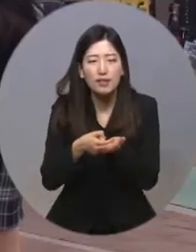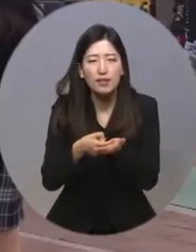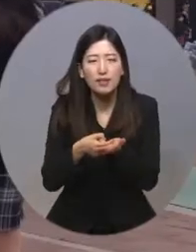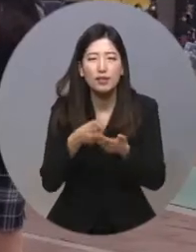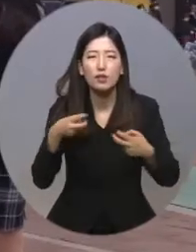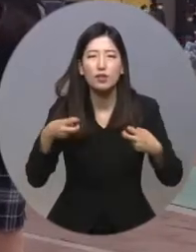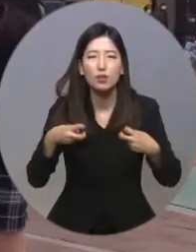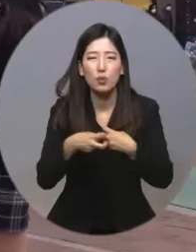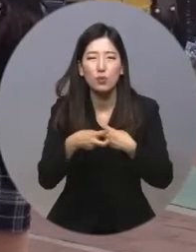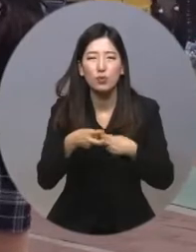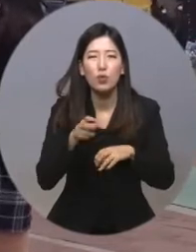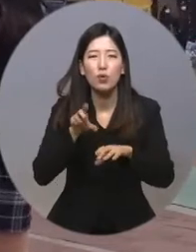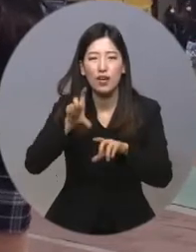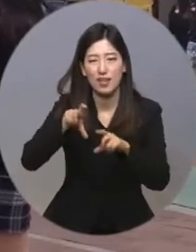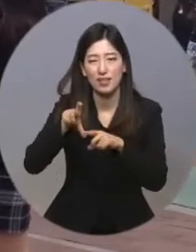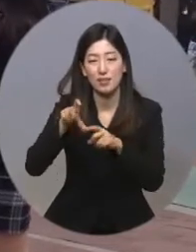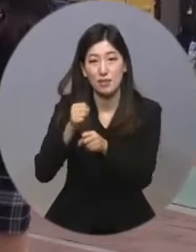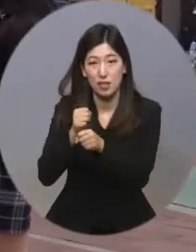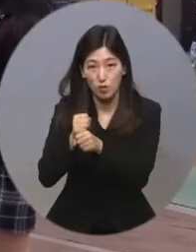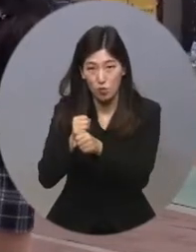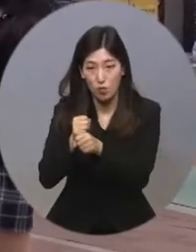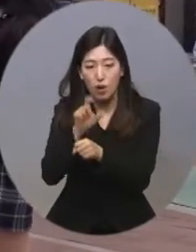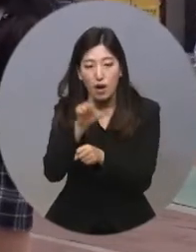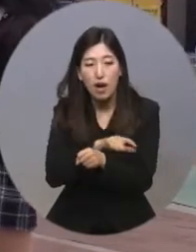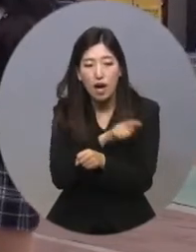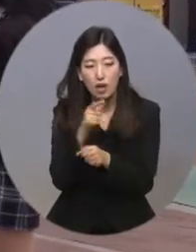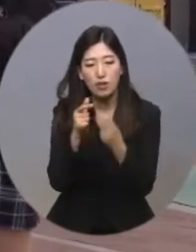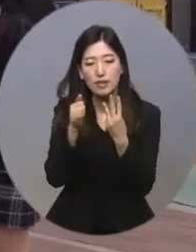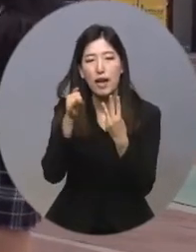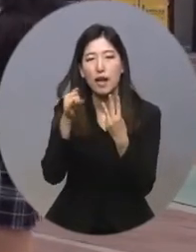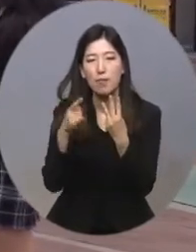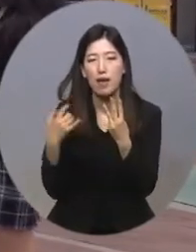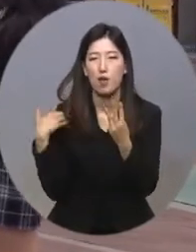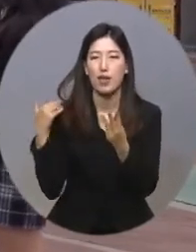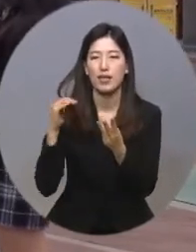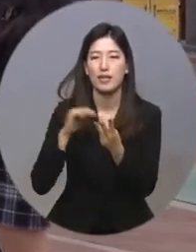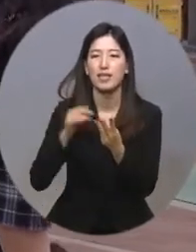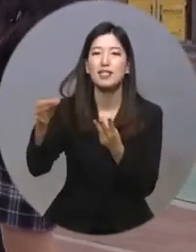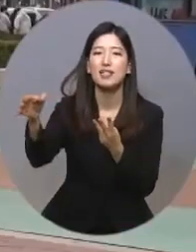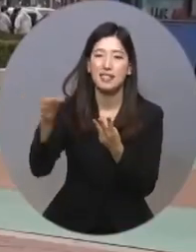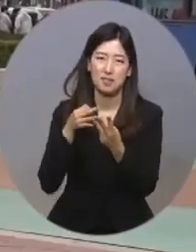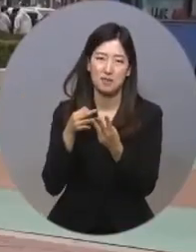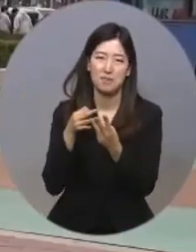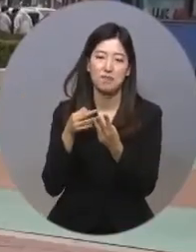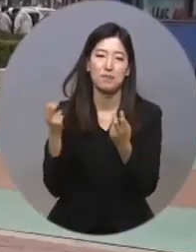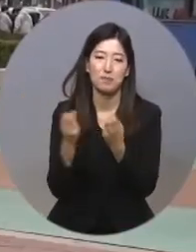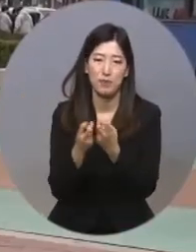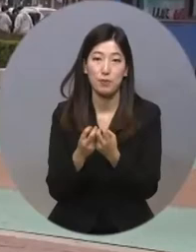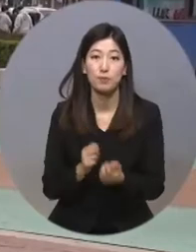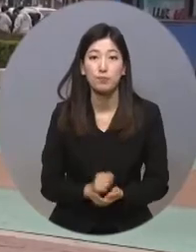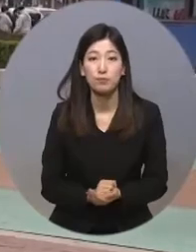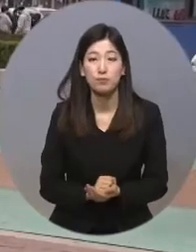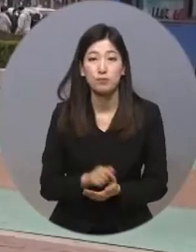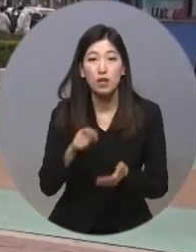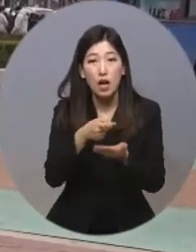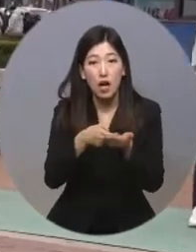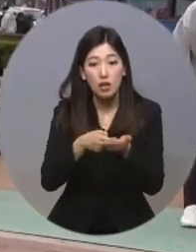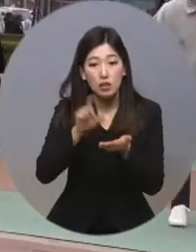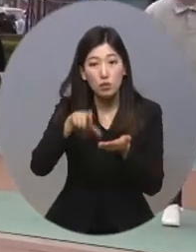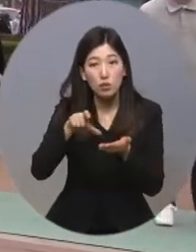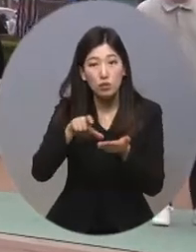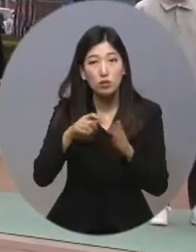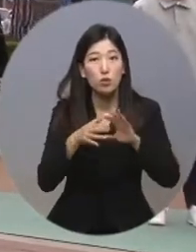버스비를 지불하면 하루 3회 이용분에 한해 환급받는 방식이고 카드는 충남형 알뜰교통카드